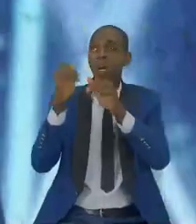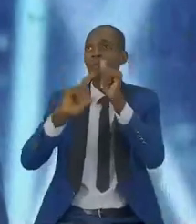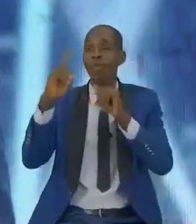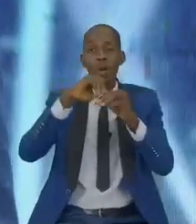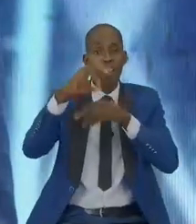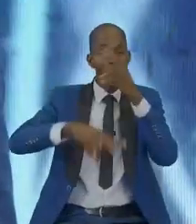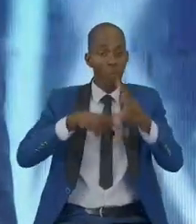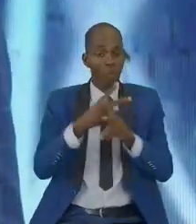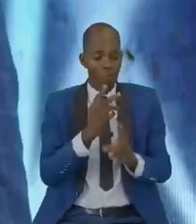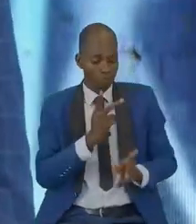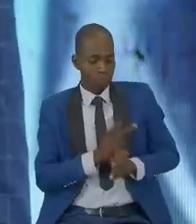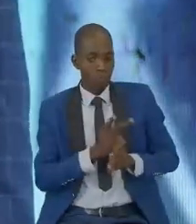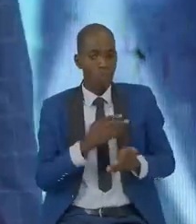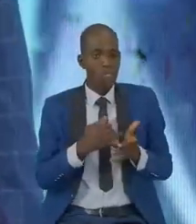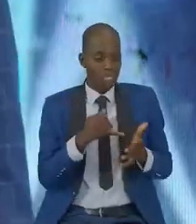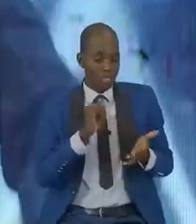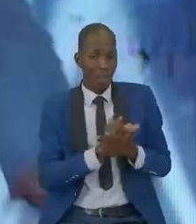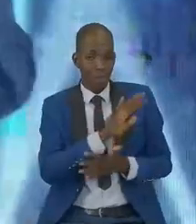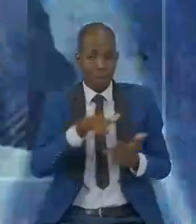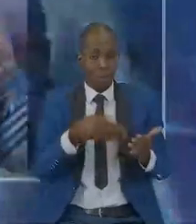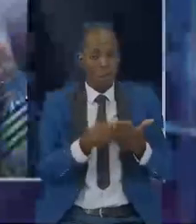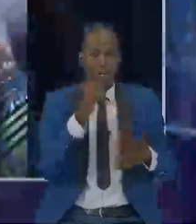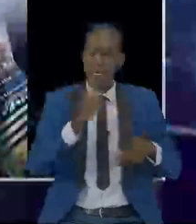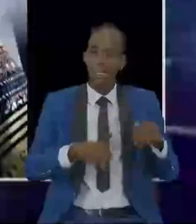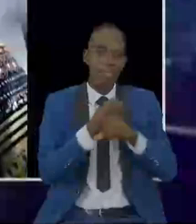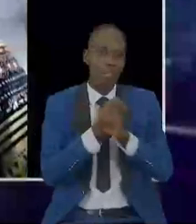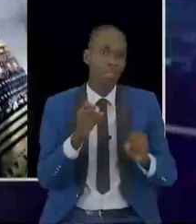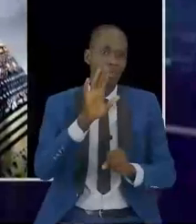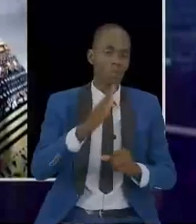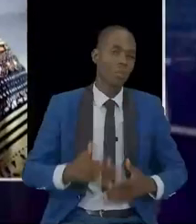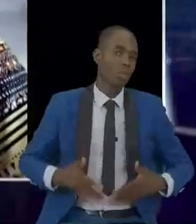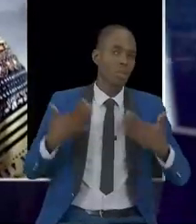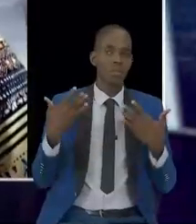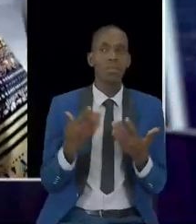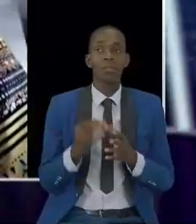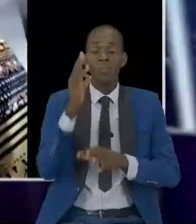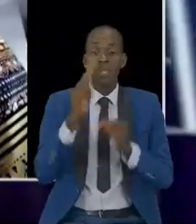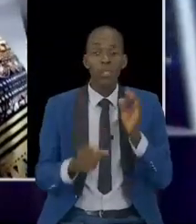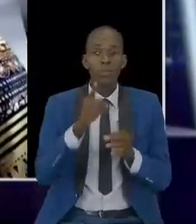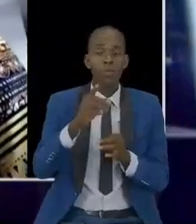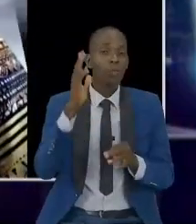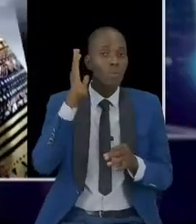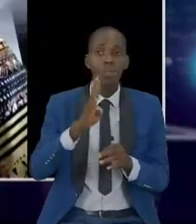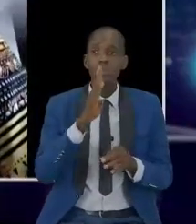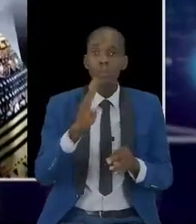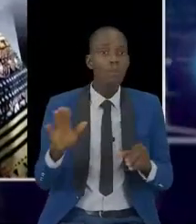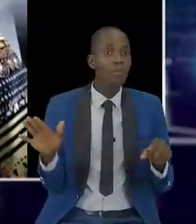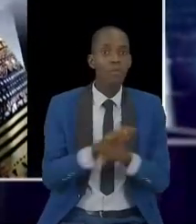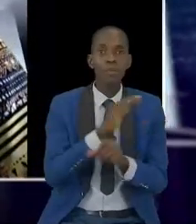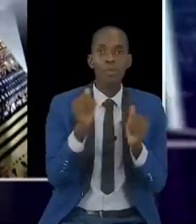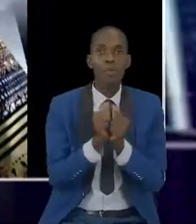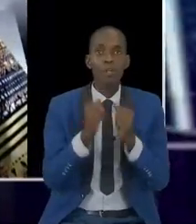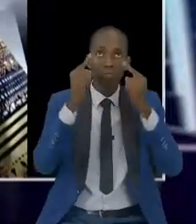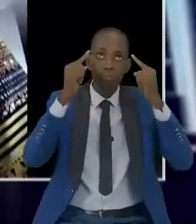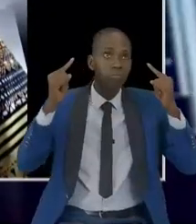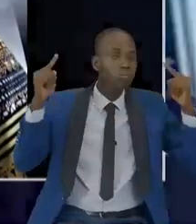dans les banques du monde, cela ne peut pas racheter ton âme ni t'affranchir. Si tu dois